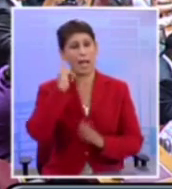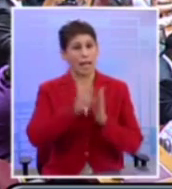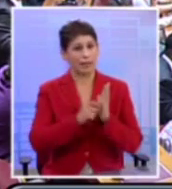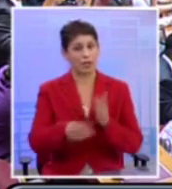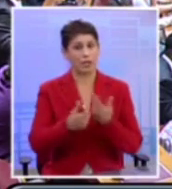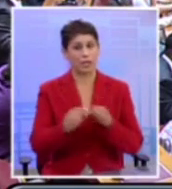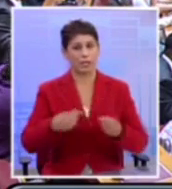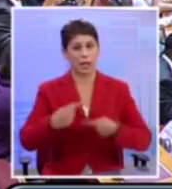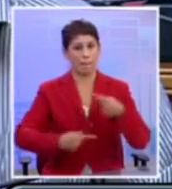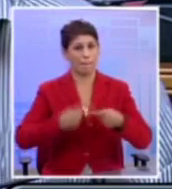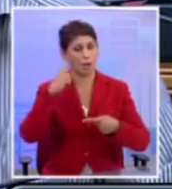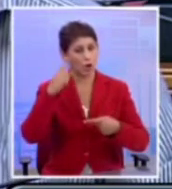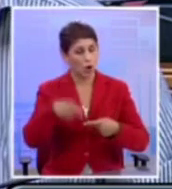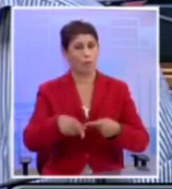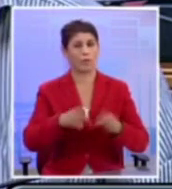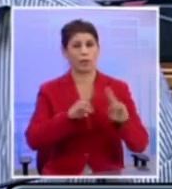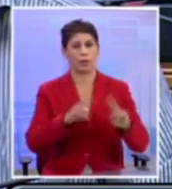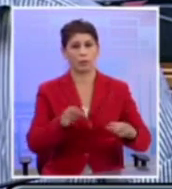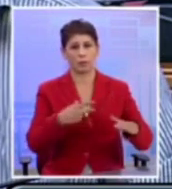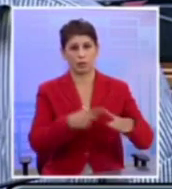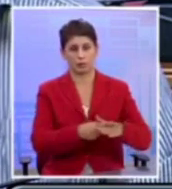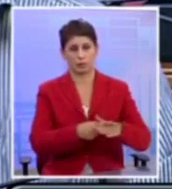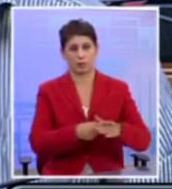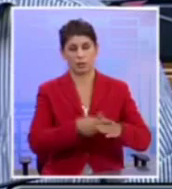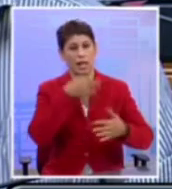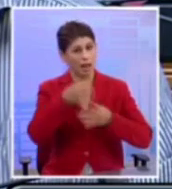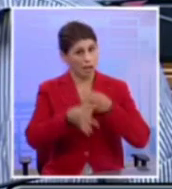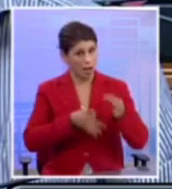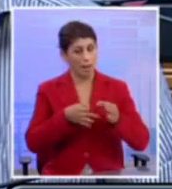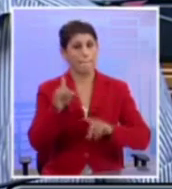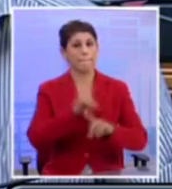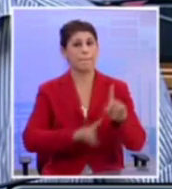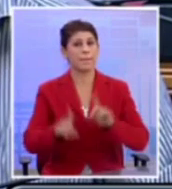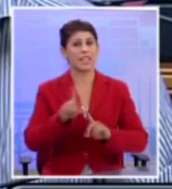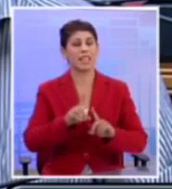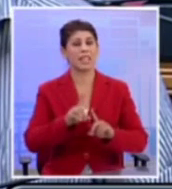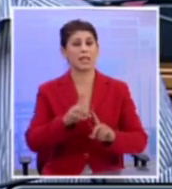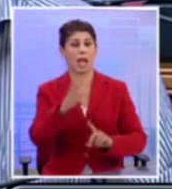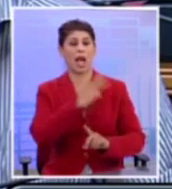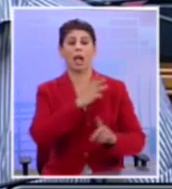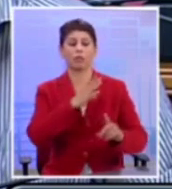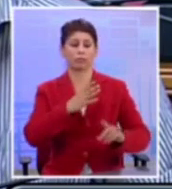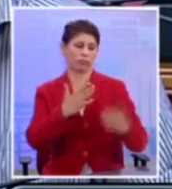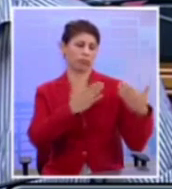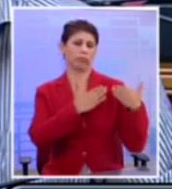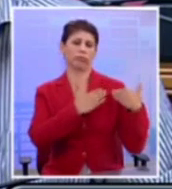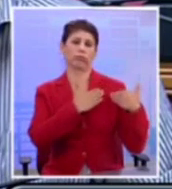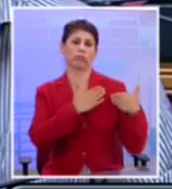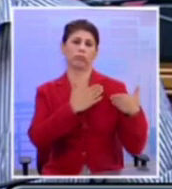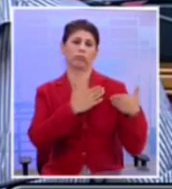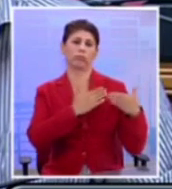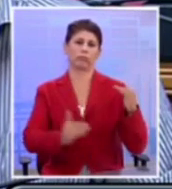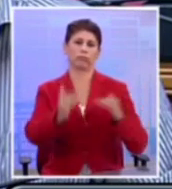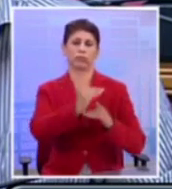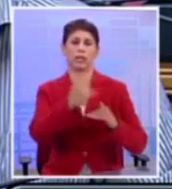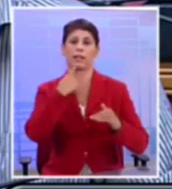εμπειρογνωμόνων του Διεθνούς Νομισματικού Ταμείου διευκρινίζεται ποιοι είναι οι αξιωματούχοι, οι αναφερόμενοι